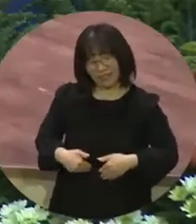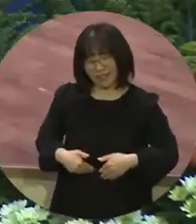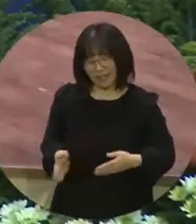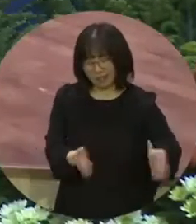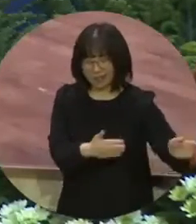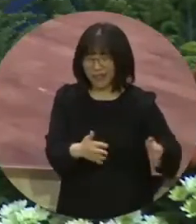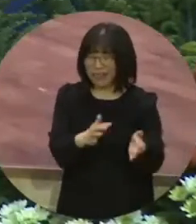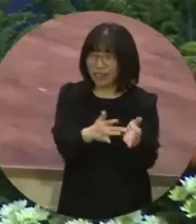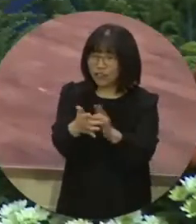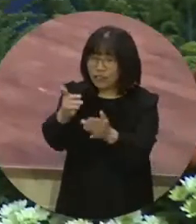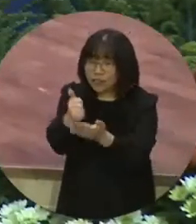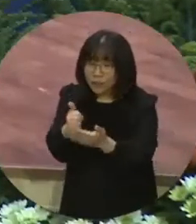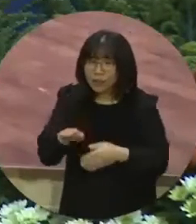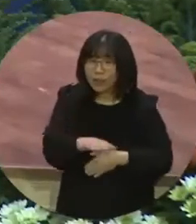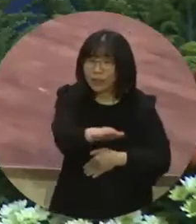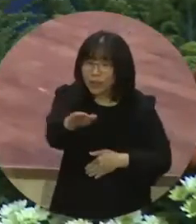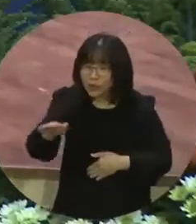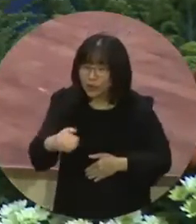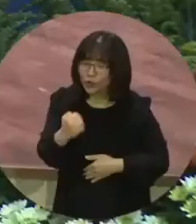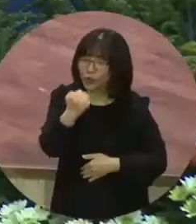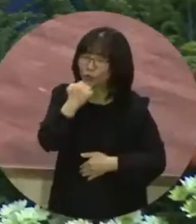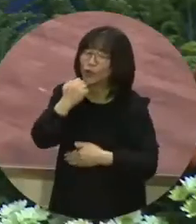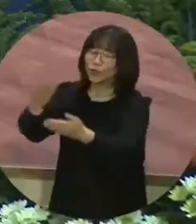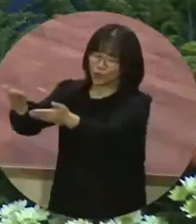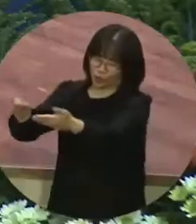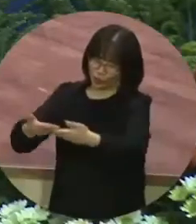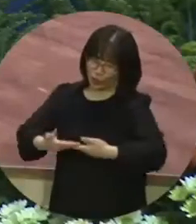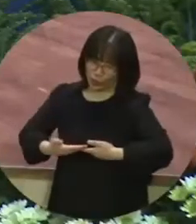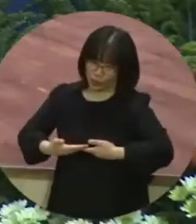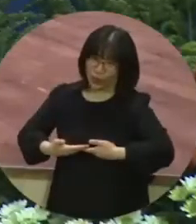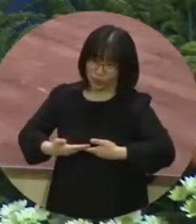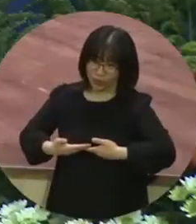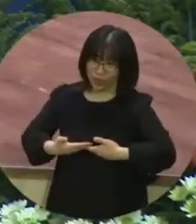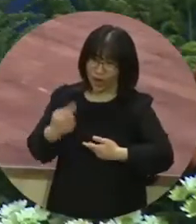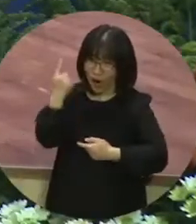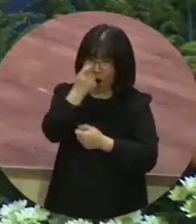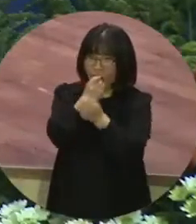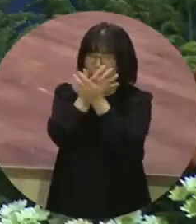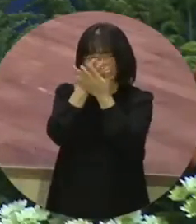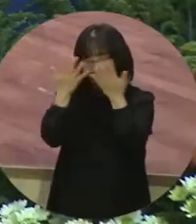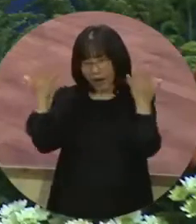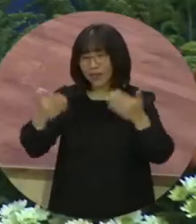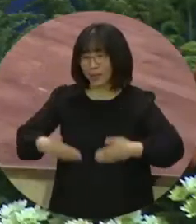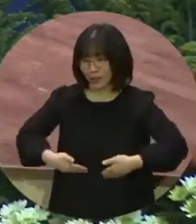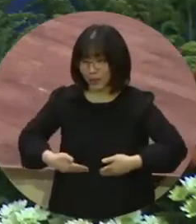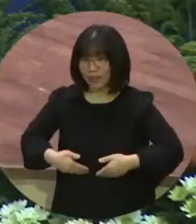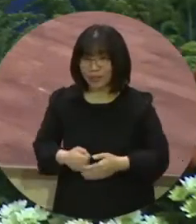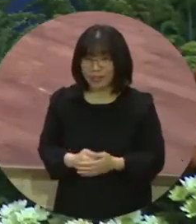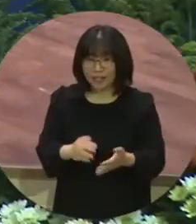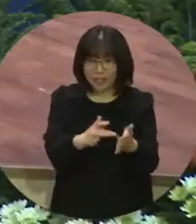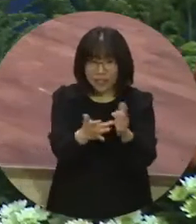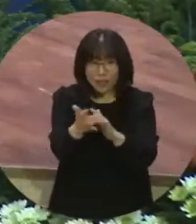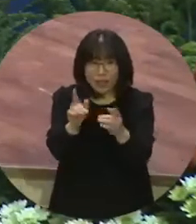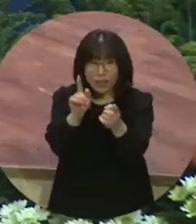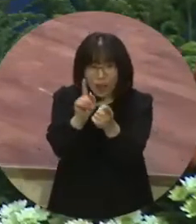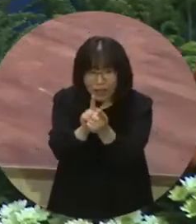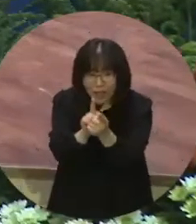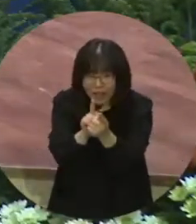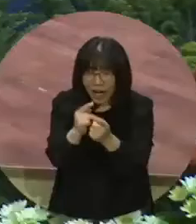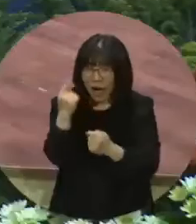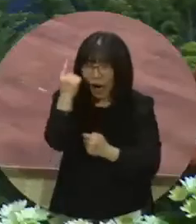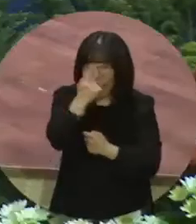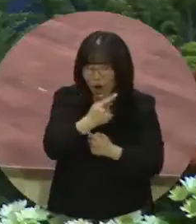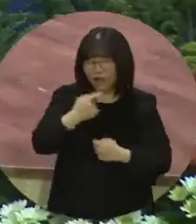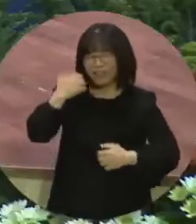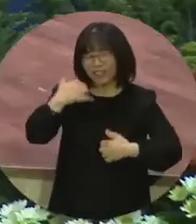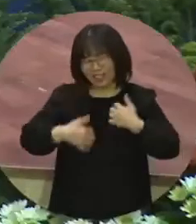예수님은 우리로 하여금 웃게 하신다. 예수 그리스도를 만난 사람은 기쁨이 넘치는